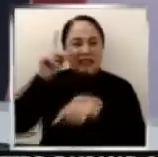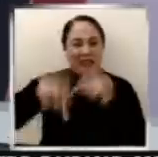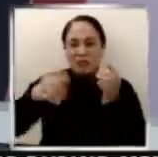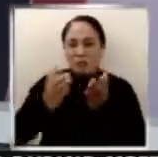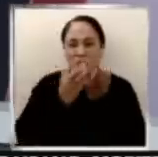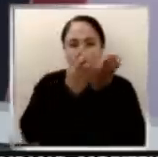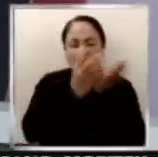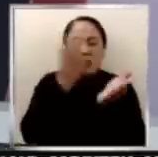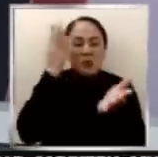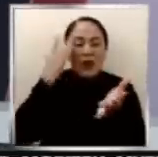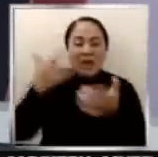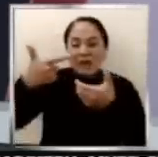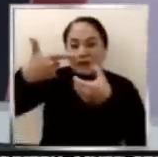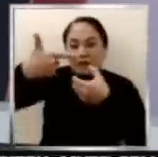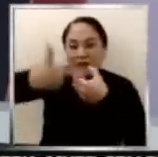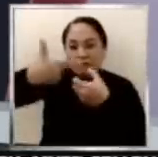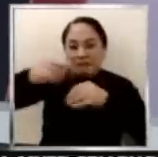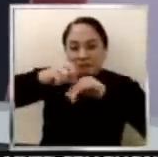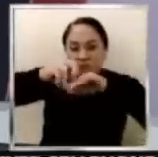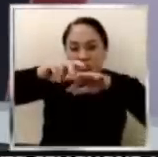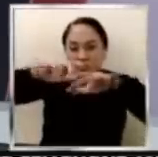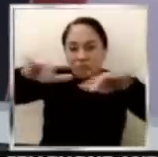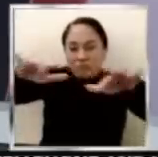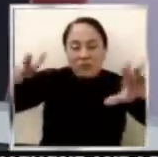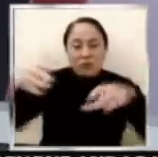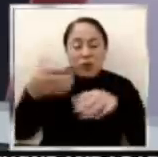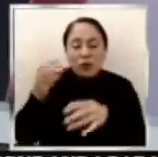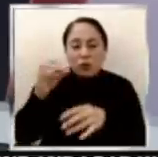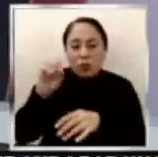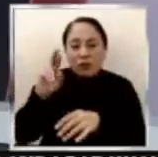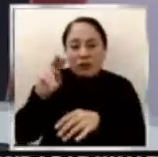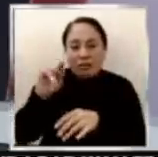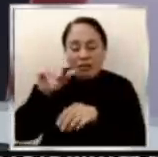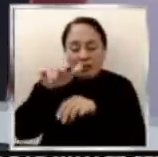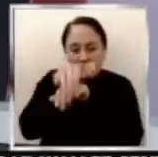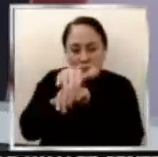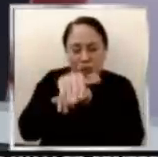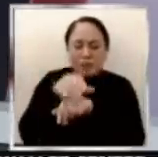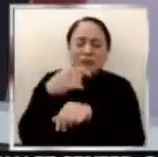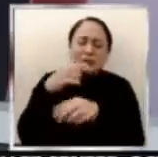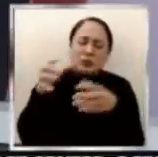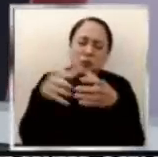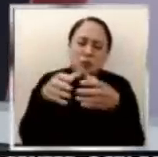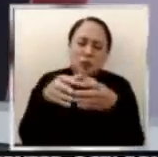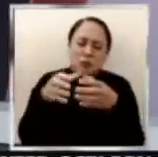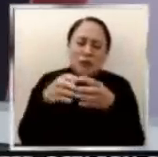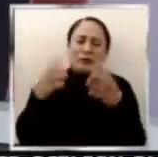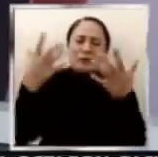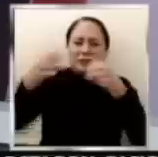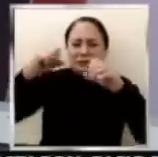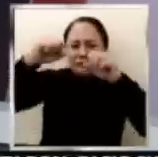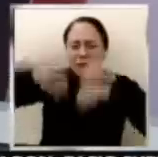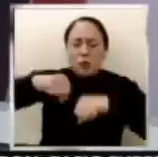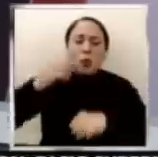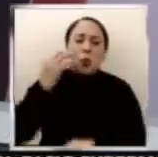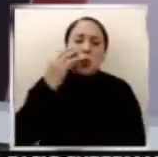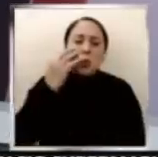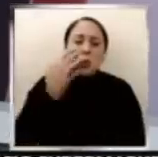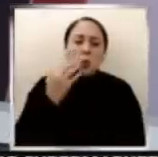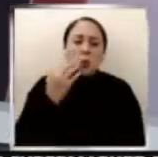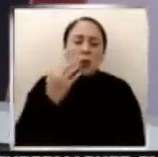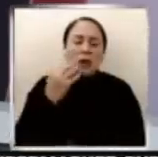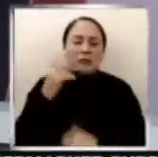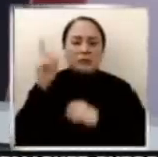MT Princess Empress sa Oriental Mindoro. Panawagan ng isang grupo, may kasunduan naman pero kulang sa pangil ang pangangalaga